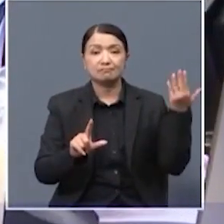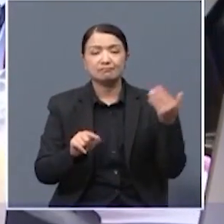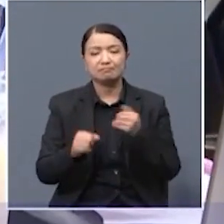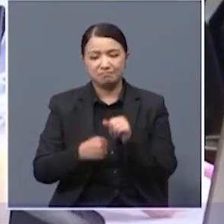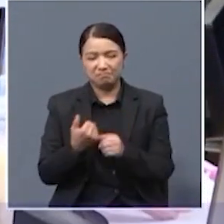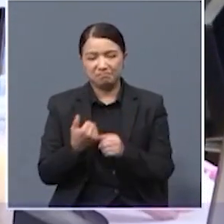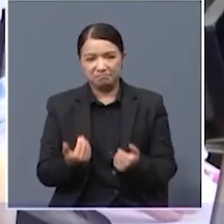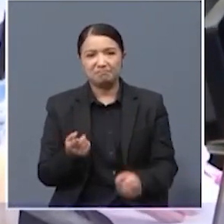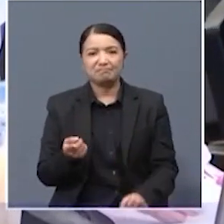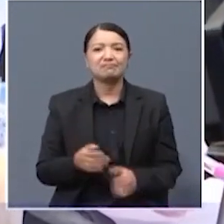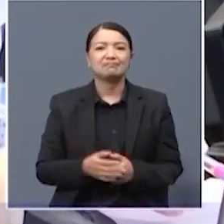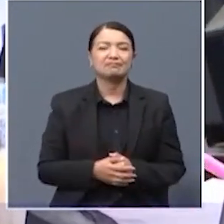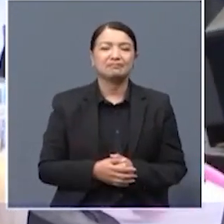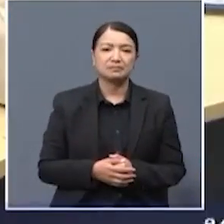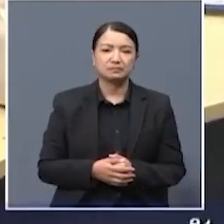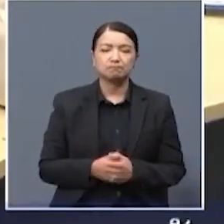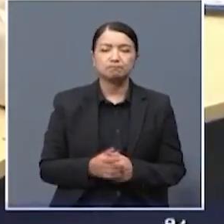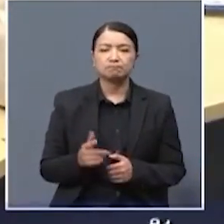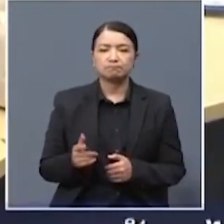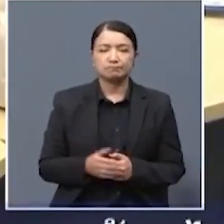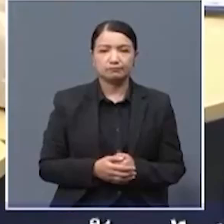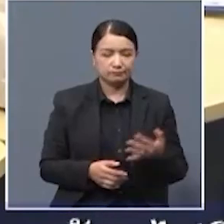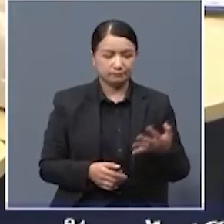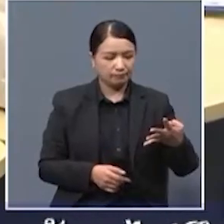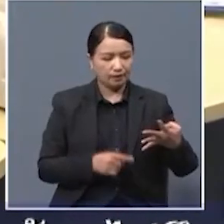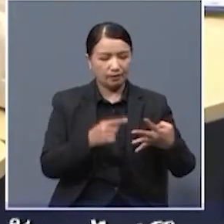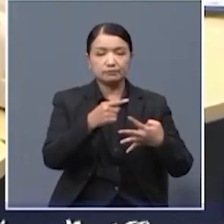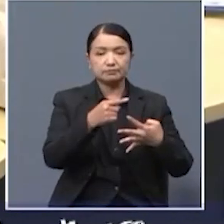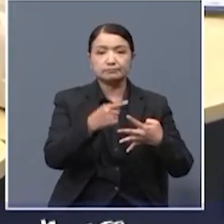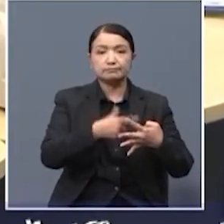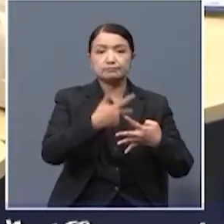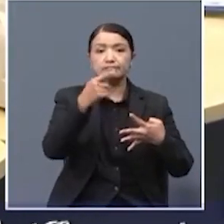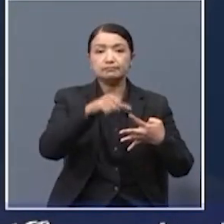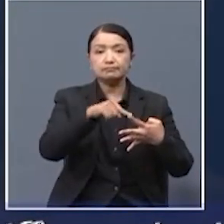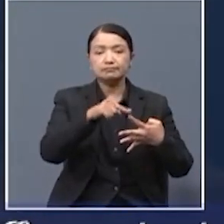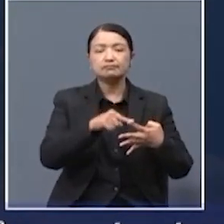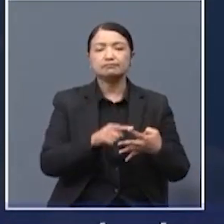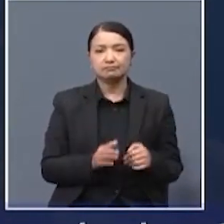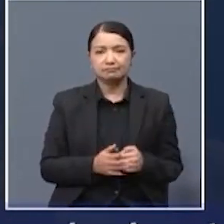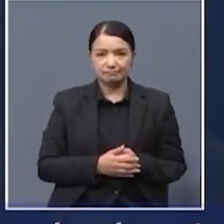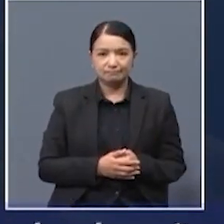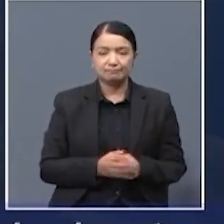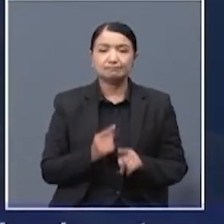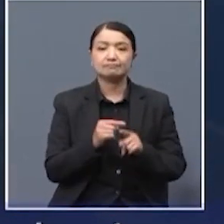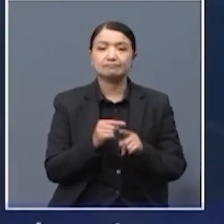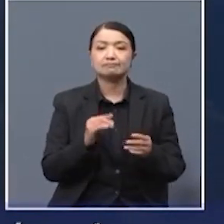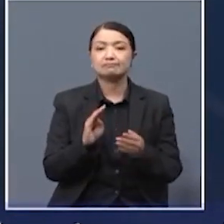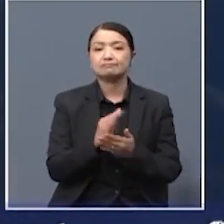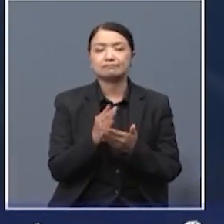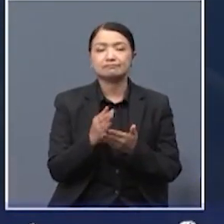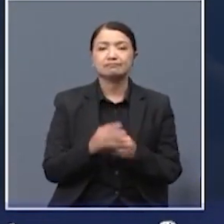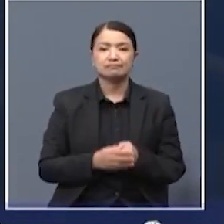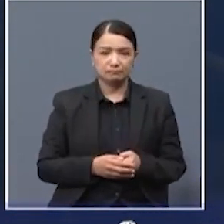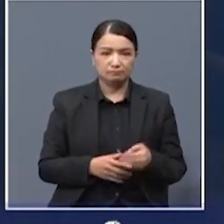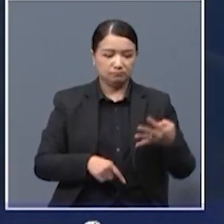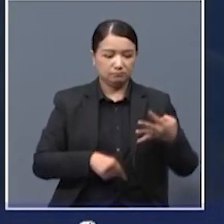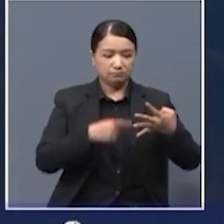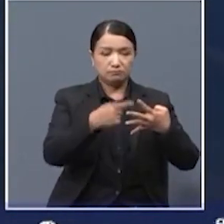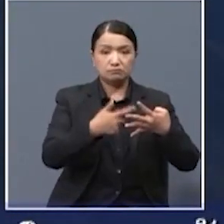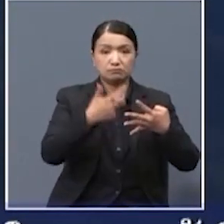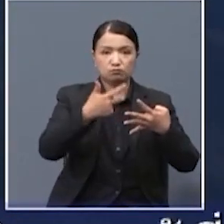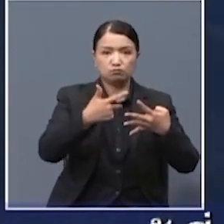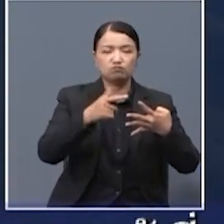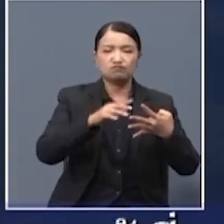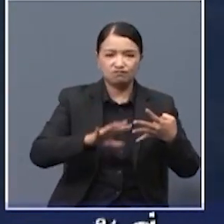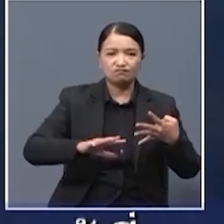ว่าลดลงไปร้อยละ4.3นะครับจากไตรมาสแรกของปี 67อันนี้ก็เป็นไปตามปกติของธุรกิจที่ไตรมาสที่ 2เนี่ยนะครับ